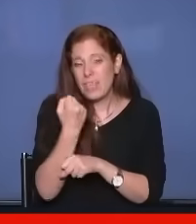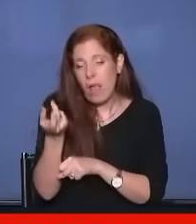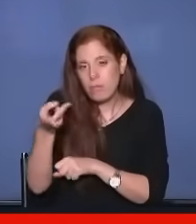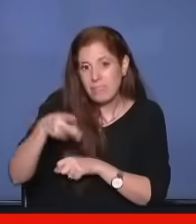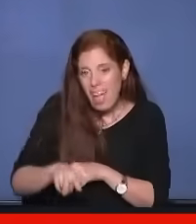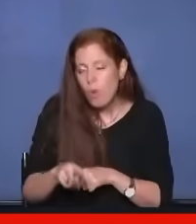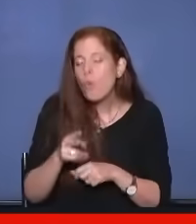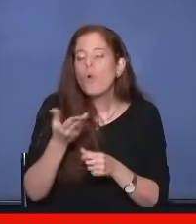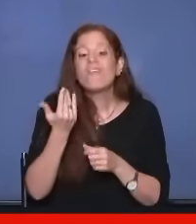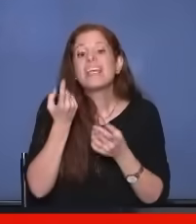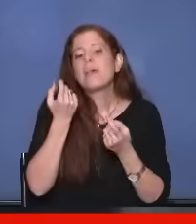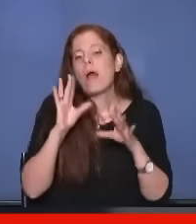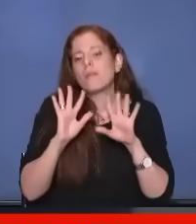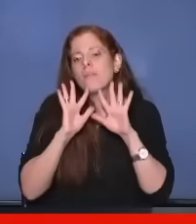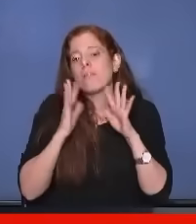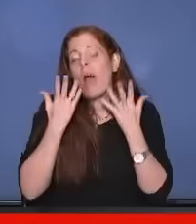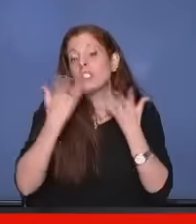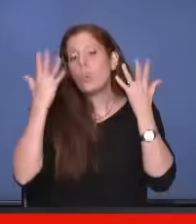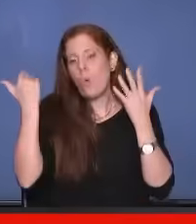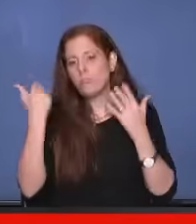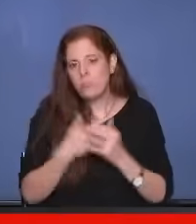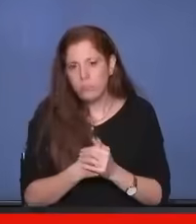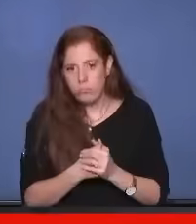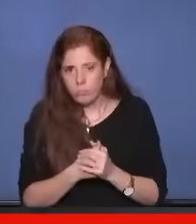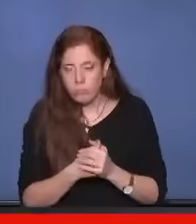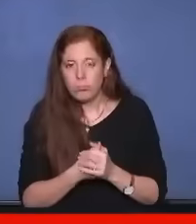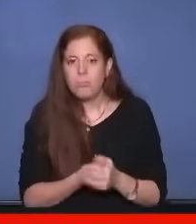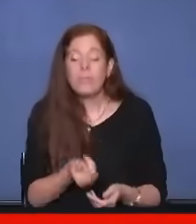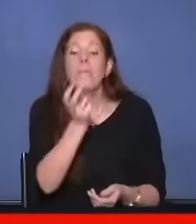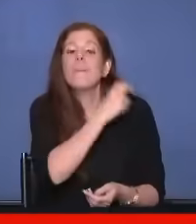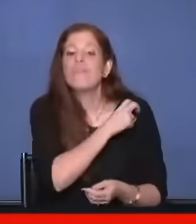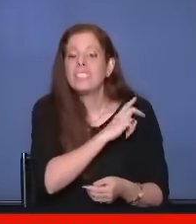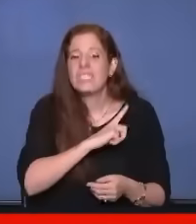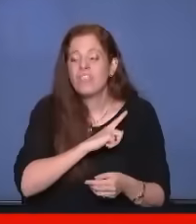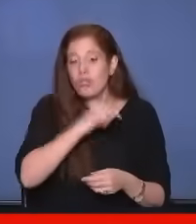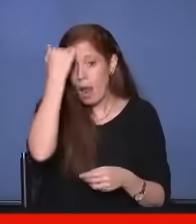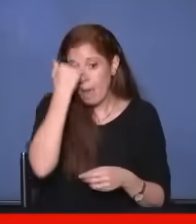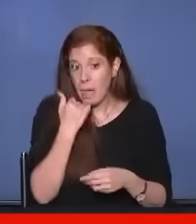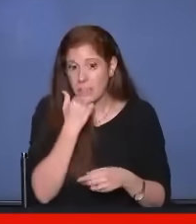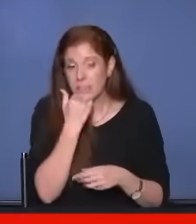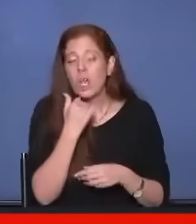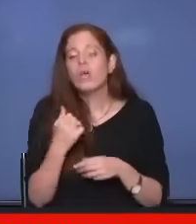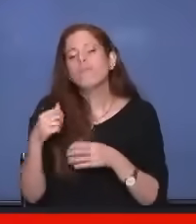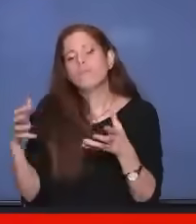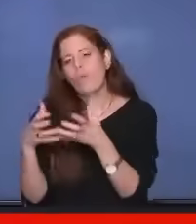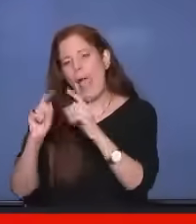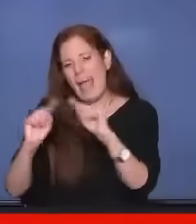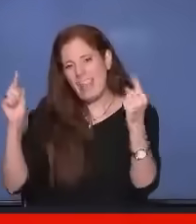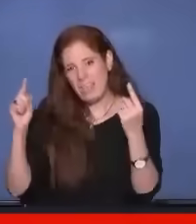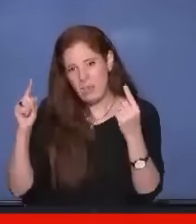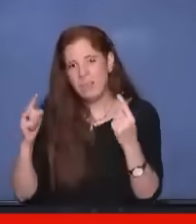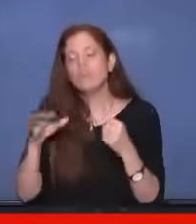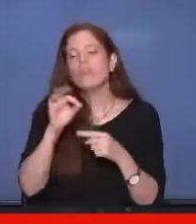עשור אתה ראית אותו זז עוד פעם במפקדה צבאית של חמאס בשכונה התר כוח אחר צוות הקרב החטיבתי